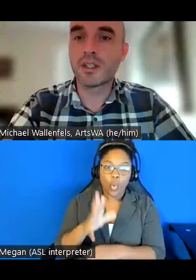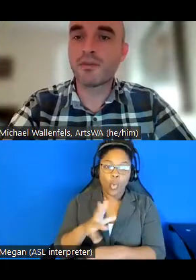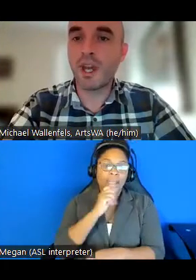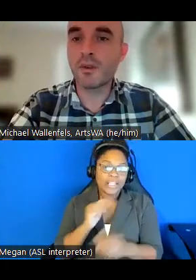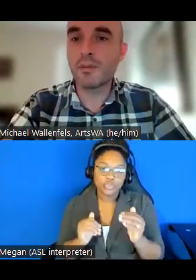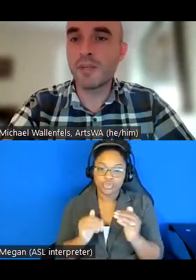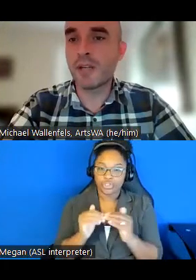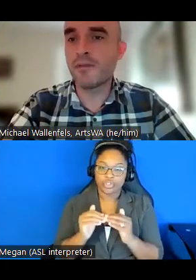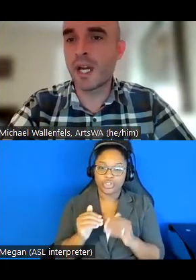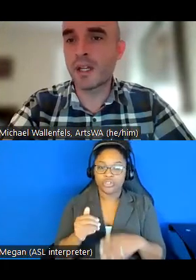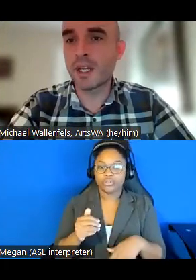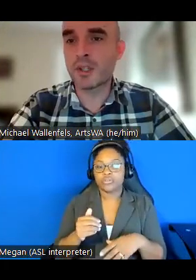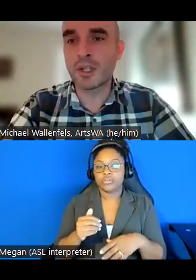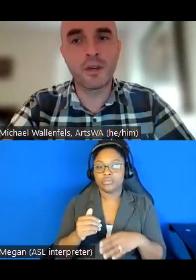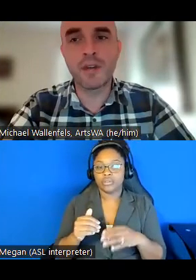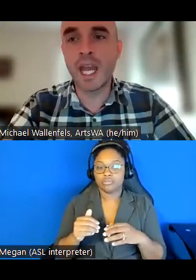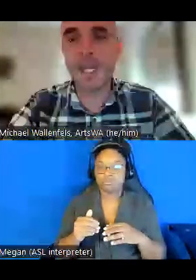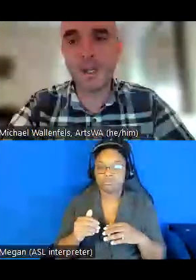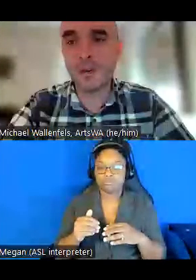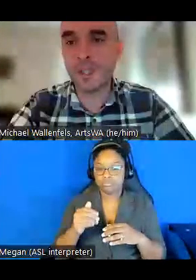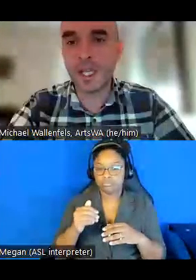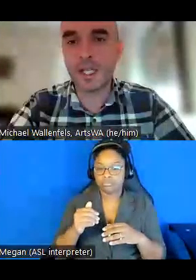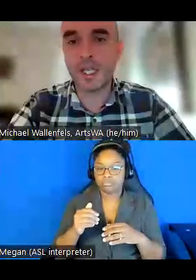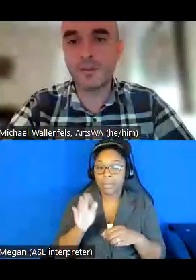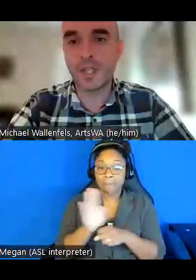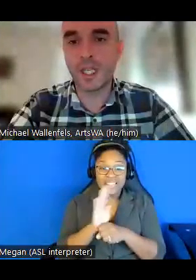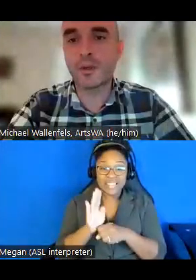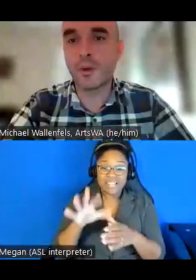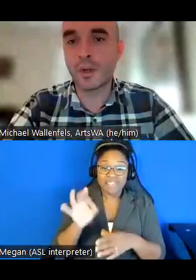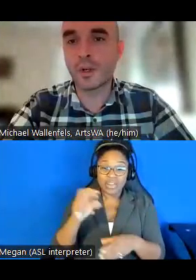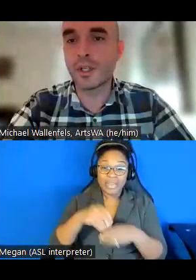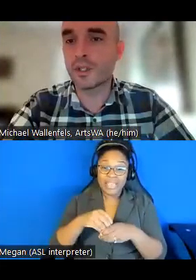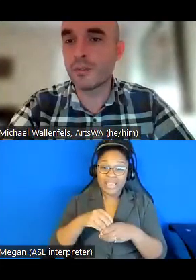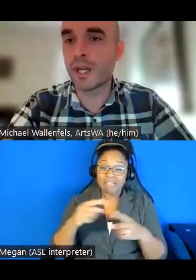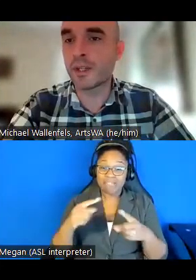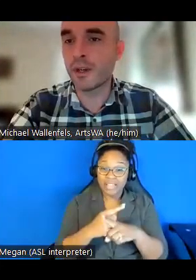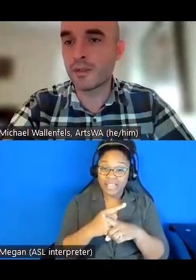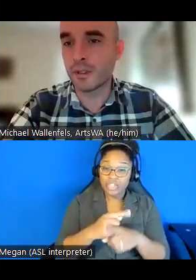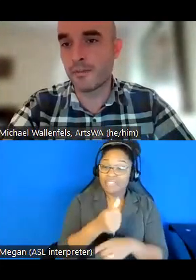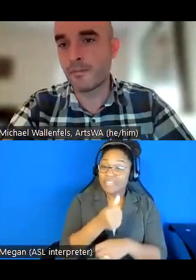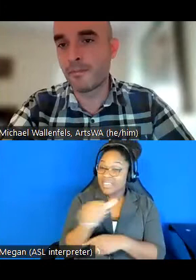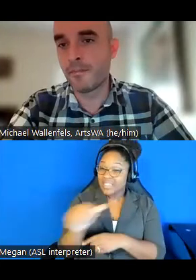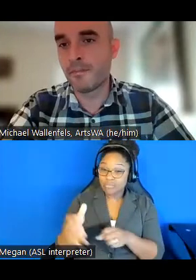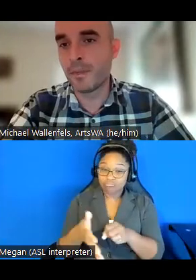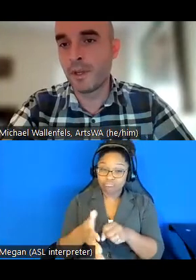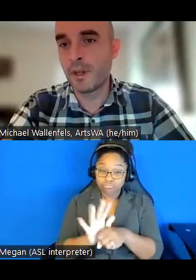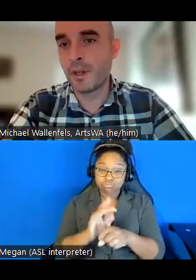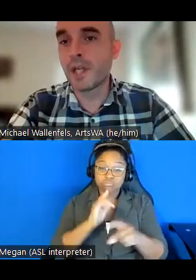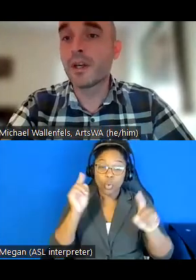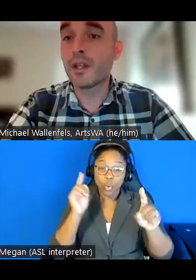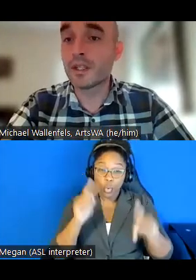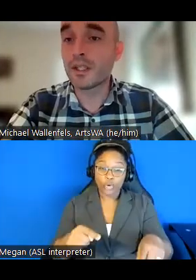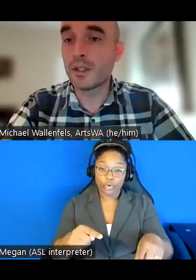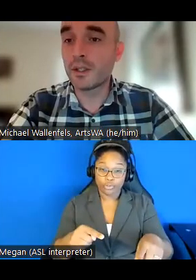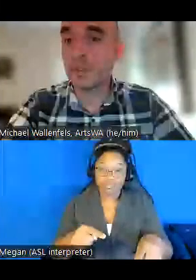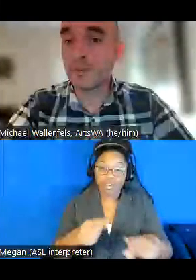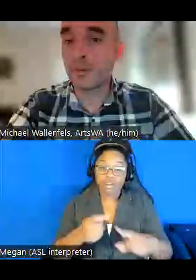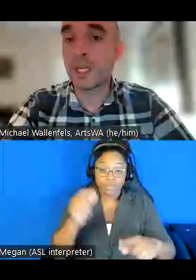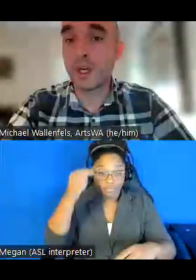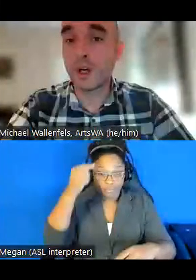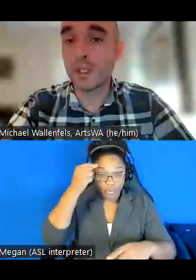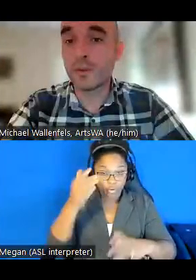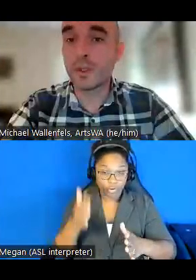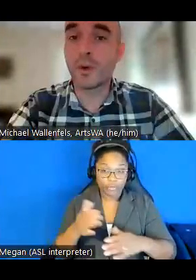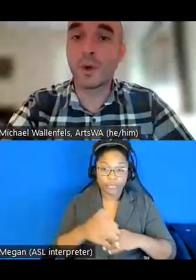그다음에 주지사가 내린 코비드 관련 명령을 위반을 해서 문을 그러니까 무시